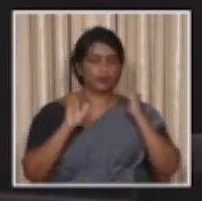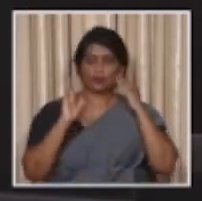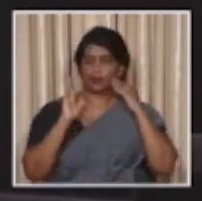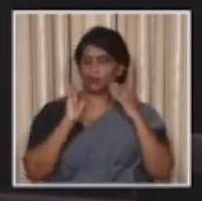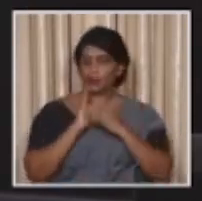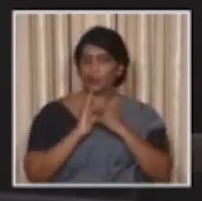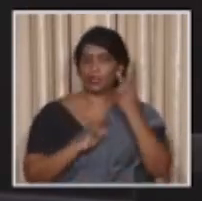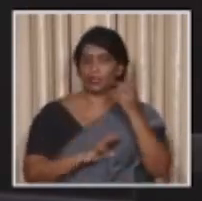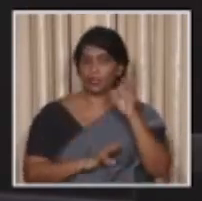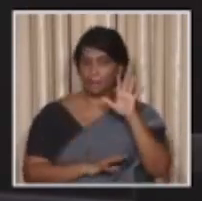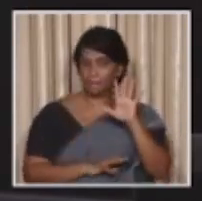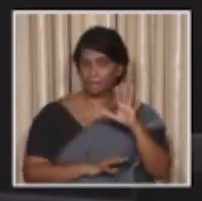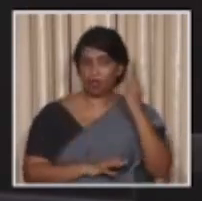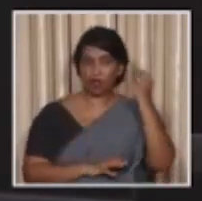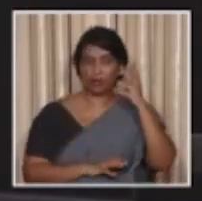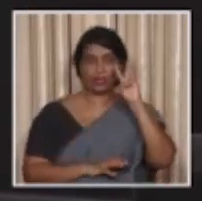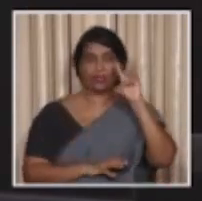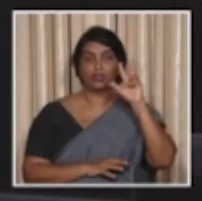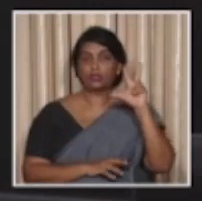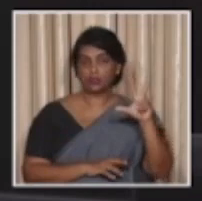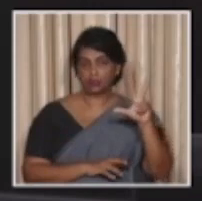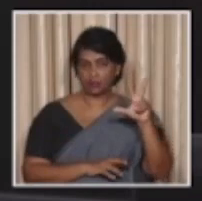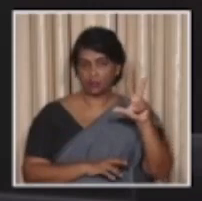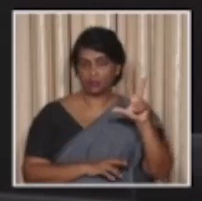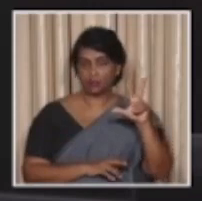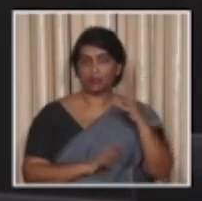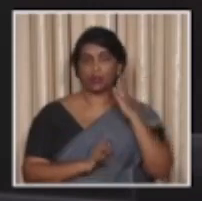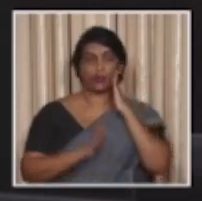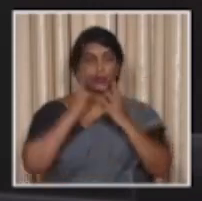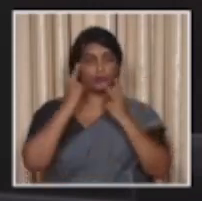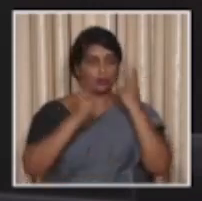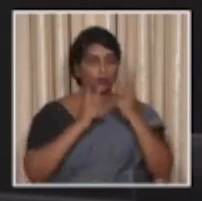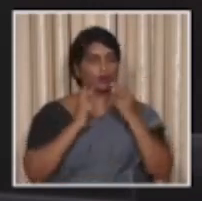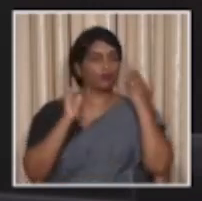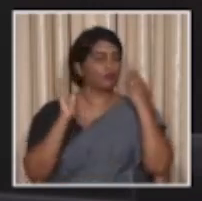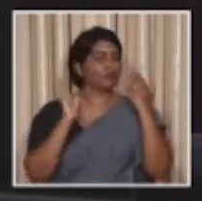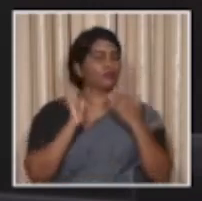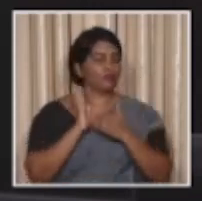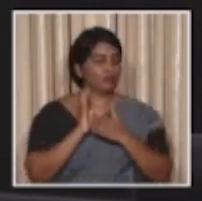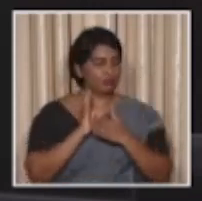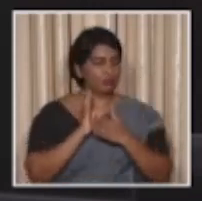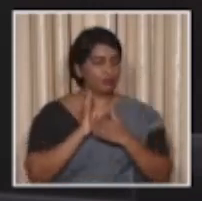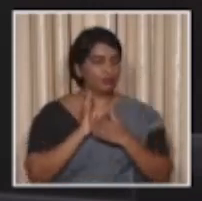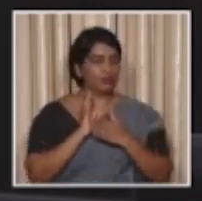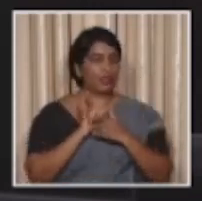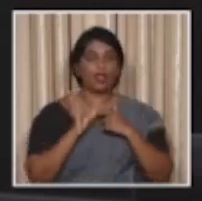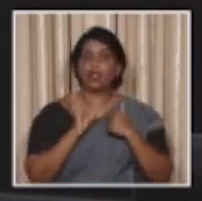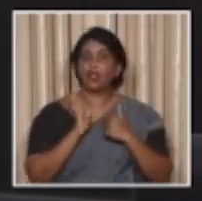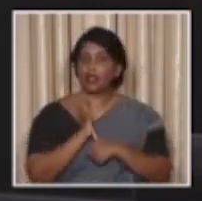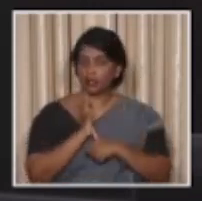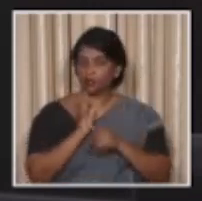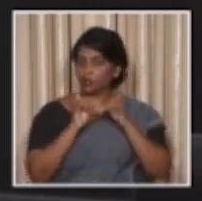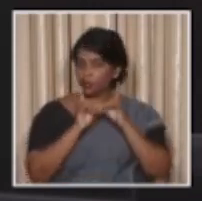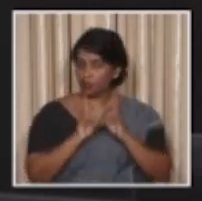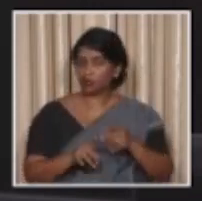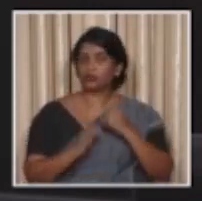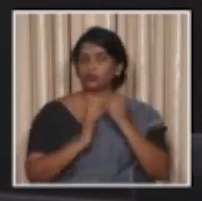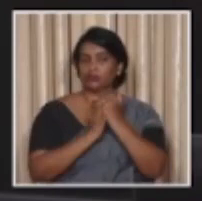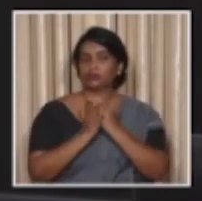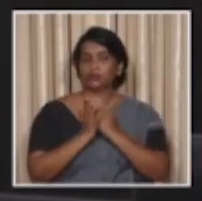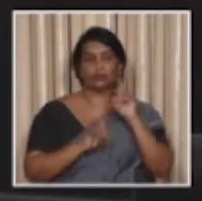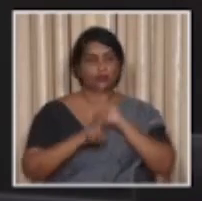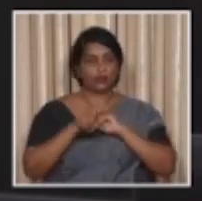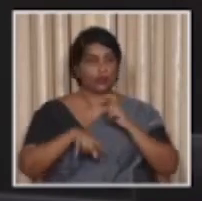කරන 2005 අංක 38 දරන සංචාර කටයුතු පිළිබඳ පනත සට අදාළ නියමන් පිළිබඳව කතා